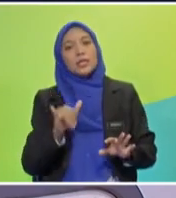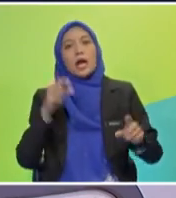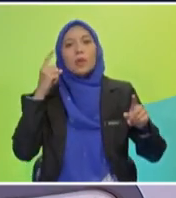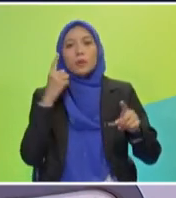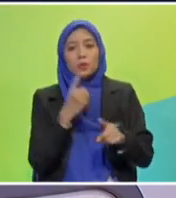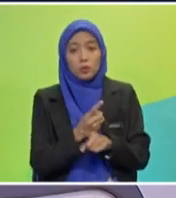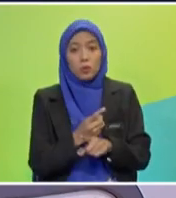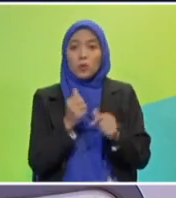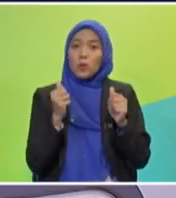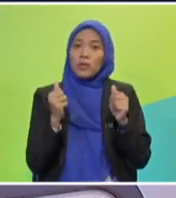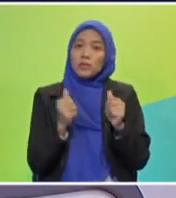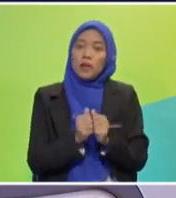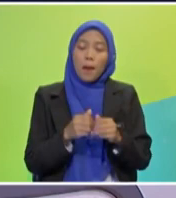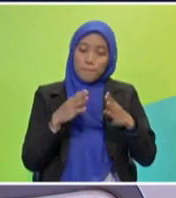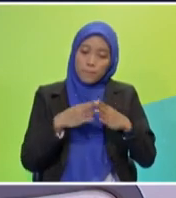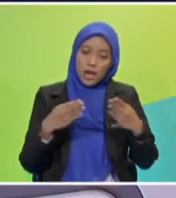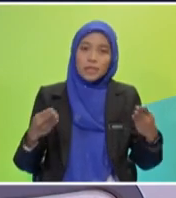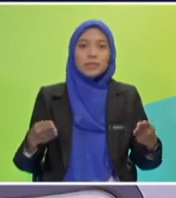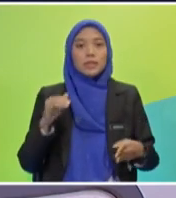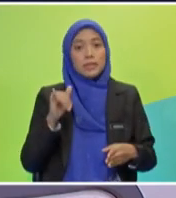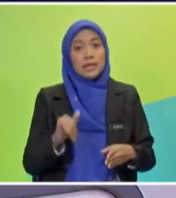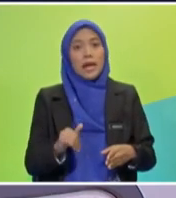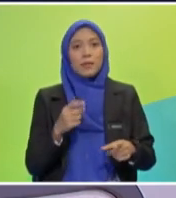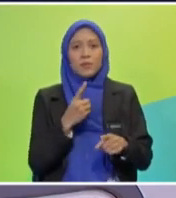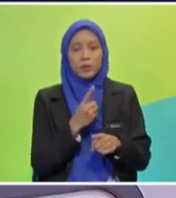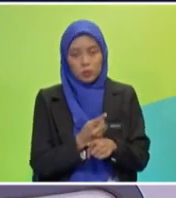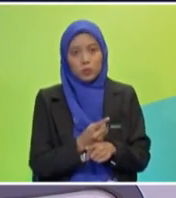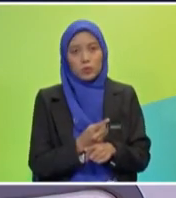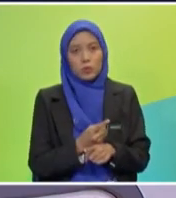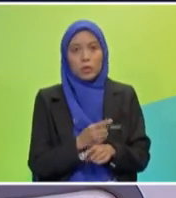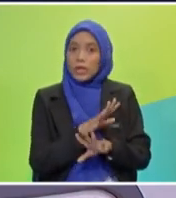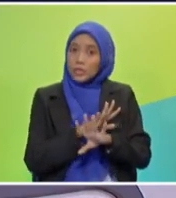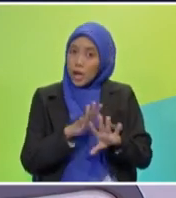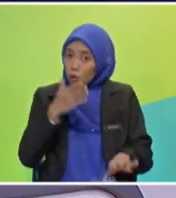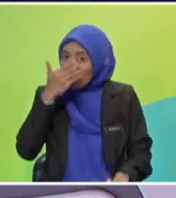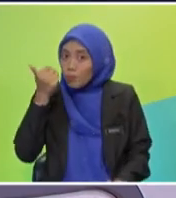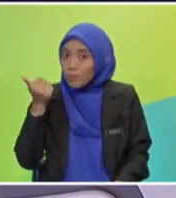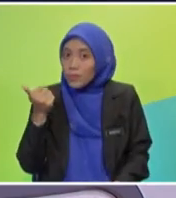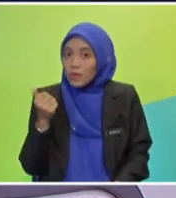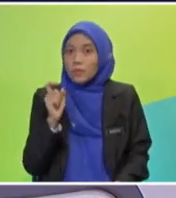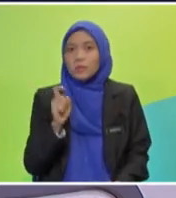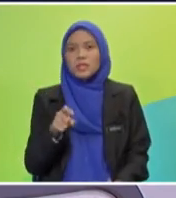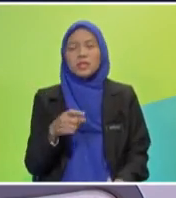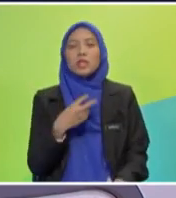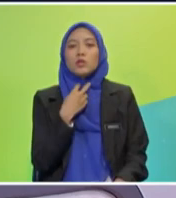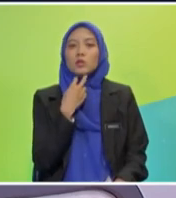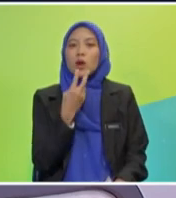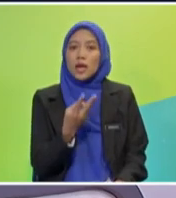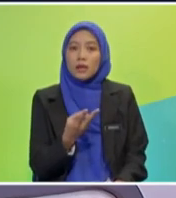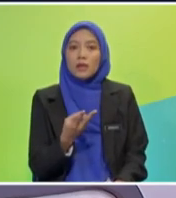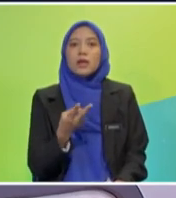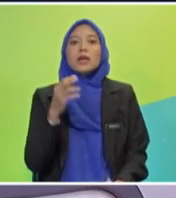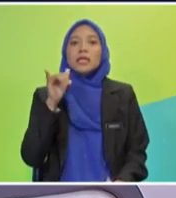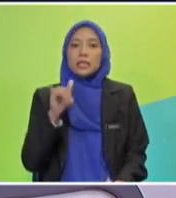bahasa yang sesuai serta jangan silap tata bahasanya. Dan jangan lupa ya, nada dan intonasi juga penting semasa